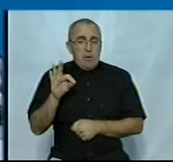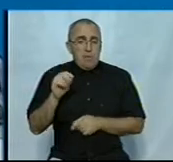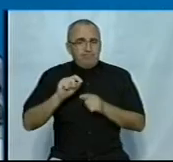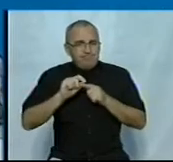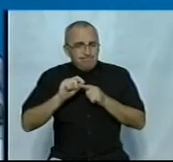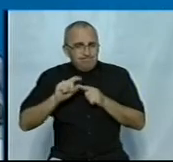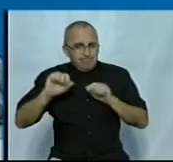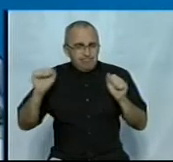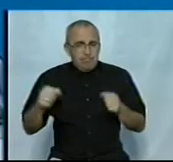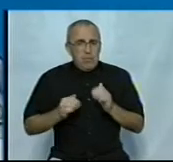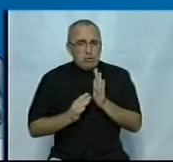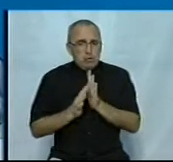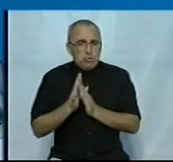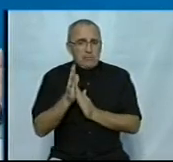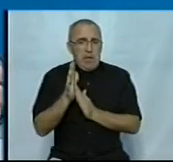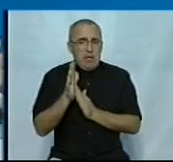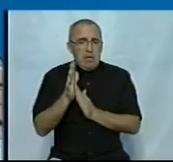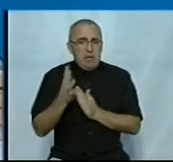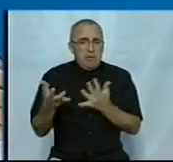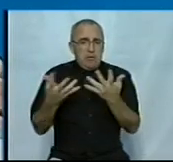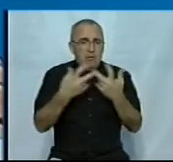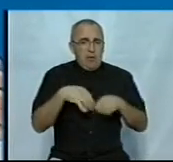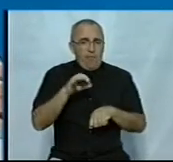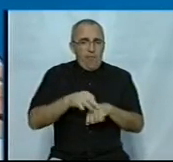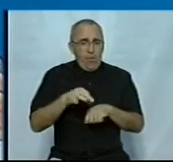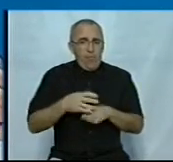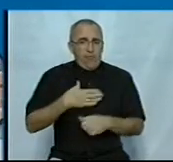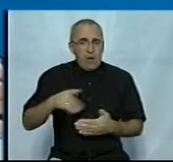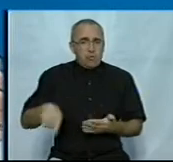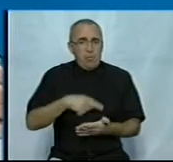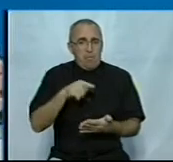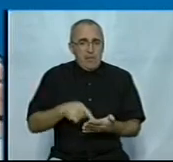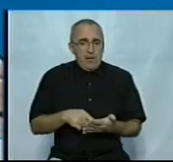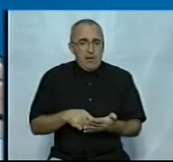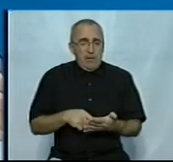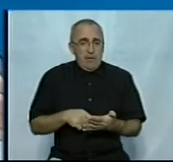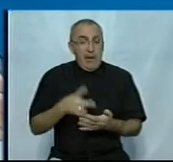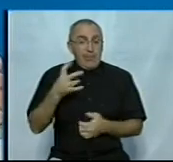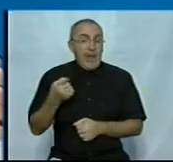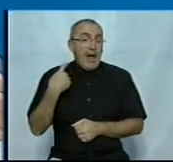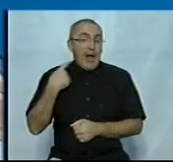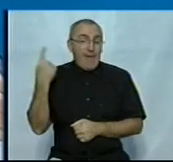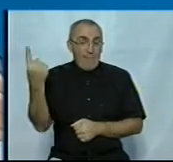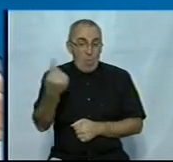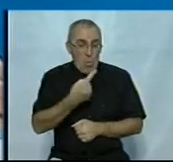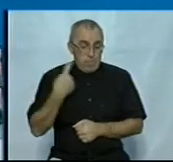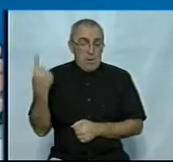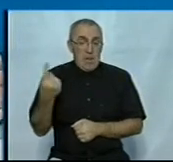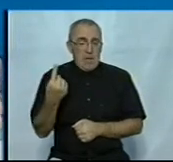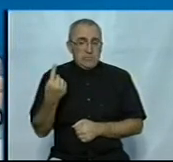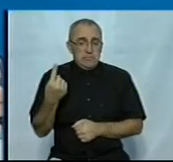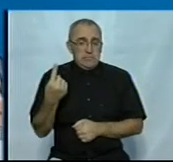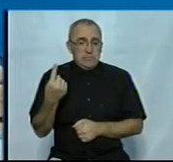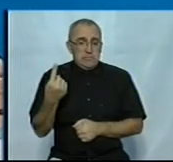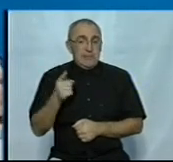інтенсивності зростання кількості хворих в нашому місті і на Кіровоградщині, в області,